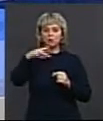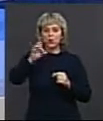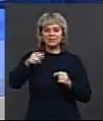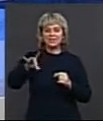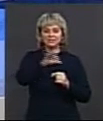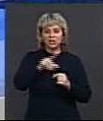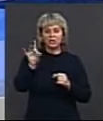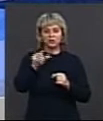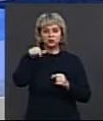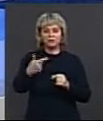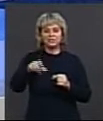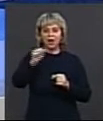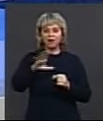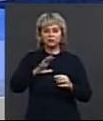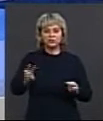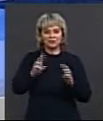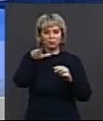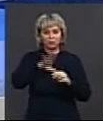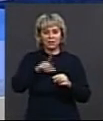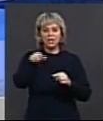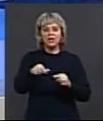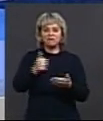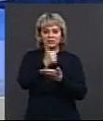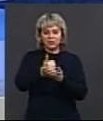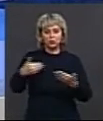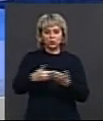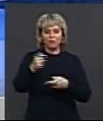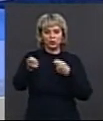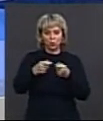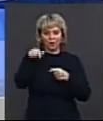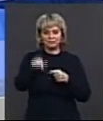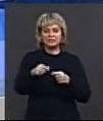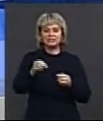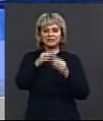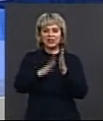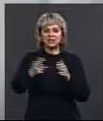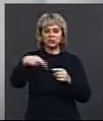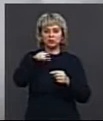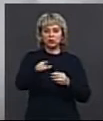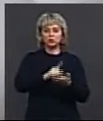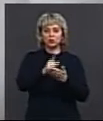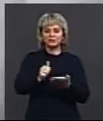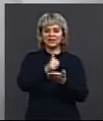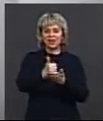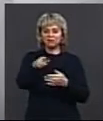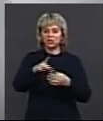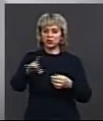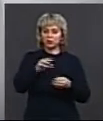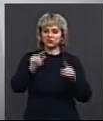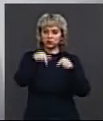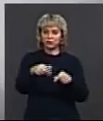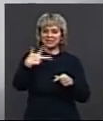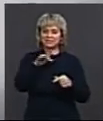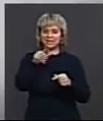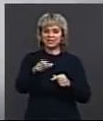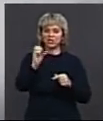Пролетарский район Ростова, где в августе выгорел целый квартал, возглавит новый руководитель. 19 декабря в должность главы района вступит